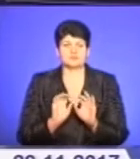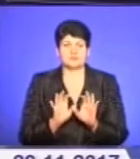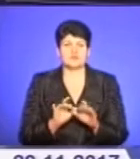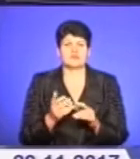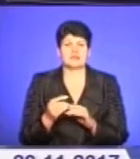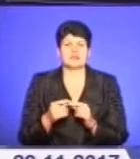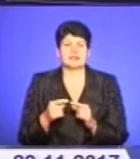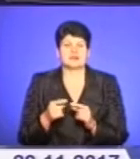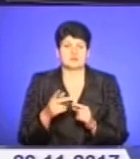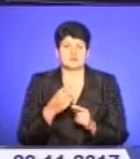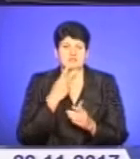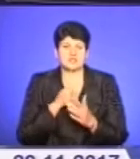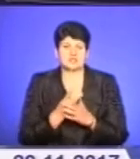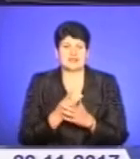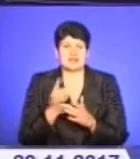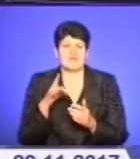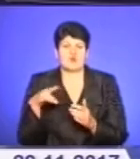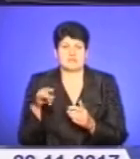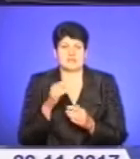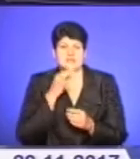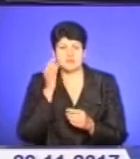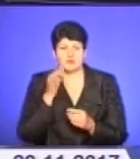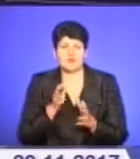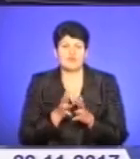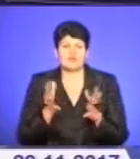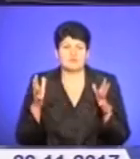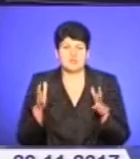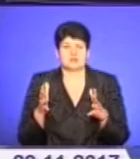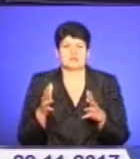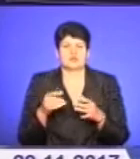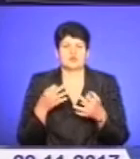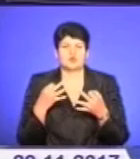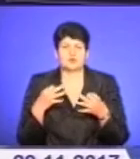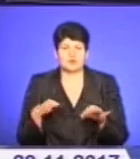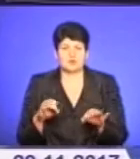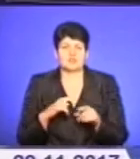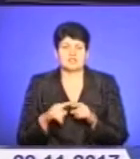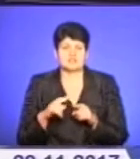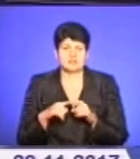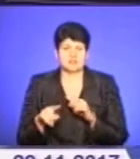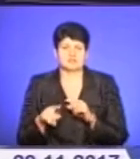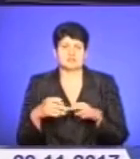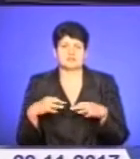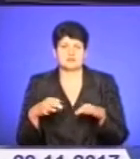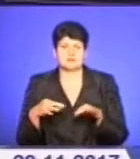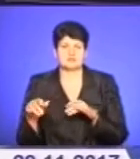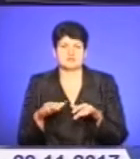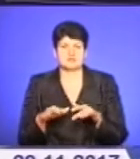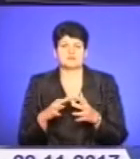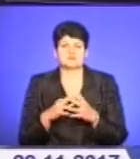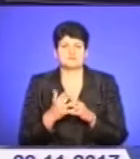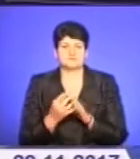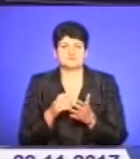що наслідує європейський досвід, адже у переважній більшості країн Євросоюзу дозволена швидкість руху транспортних засобів у населених